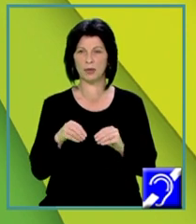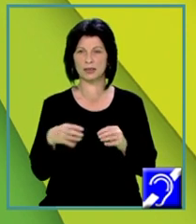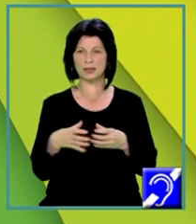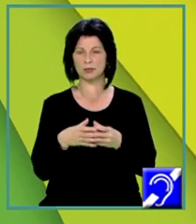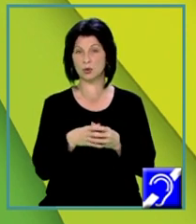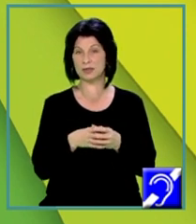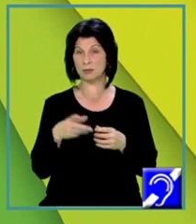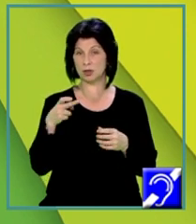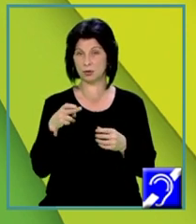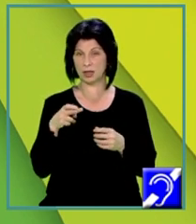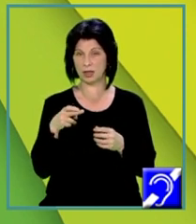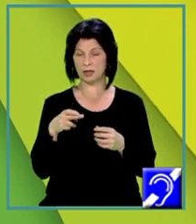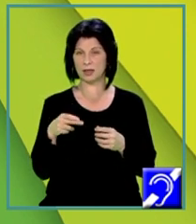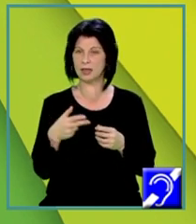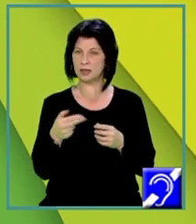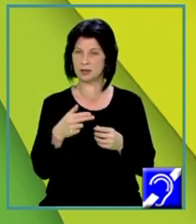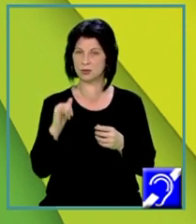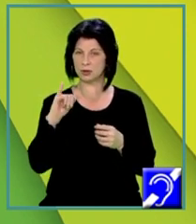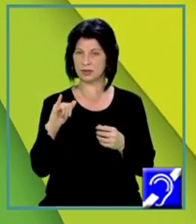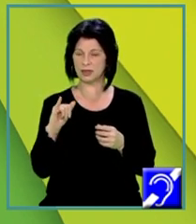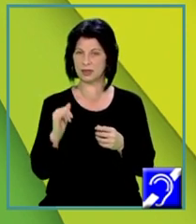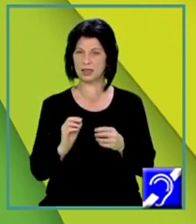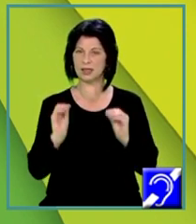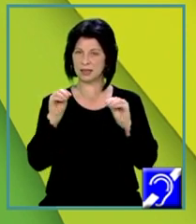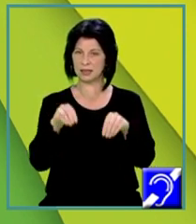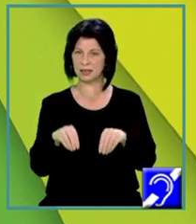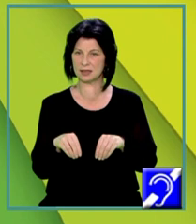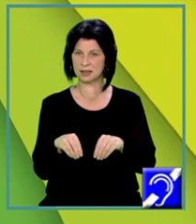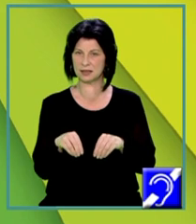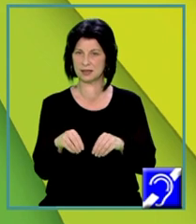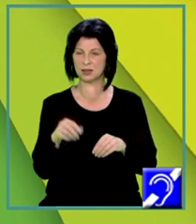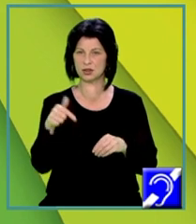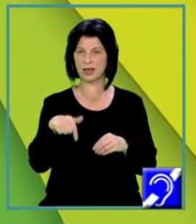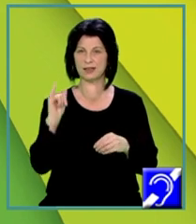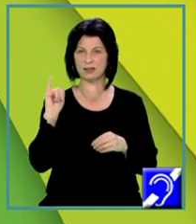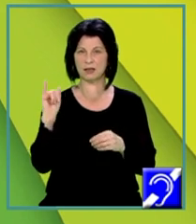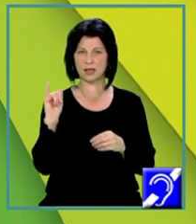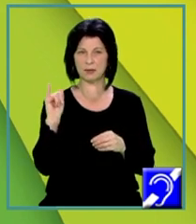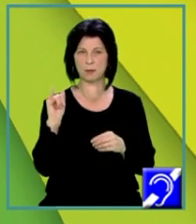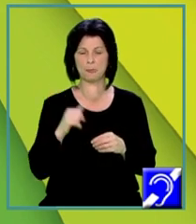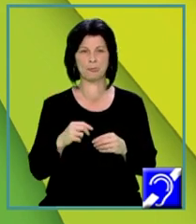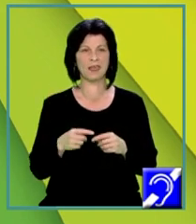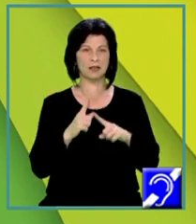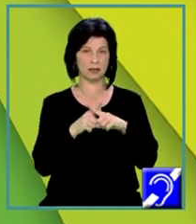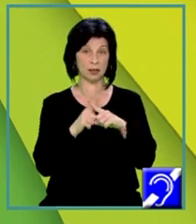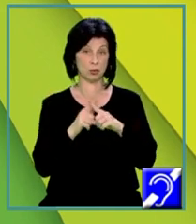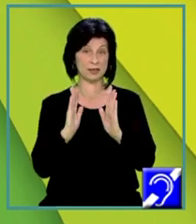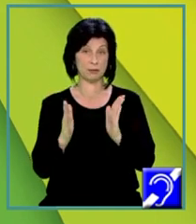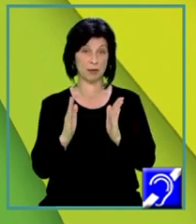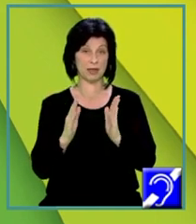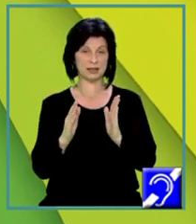află înălțimea e înmulțirea matricilor este asociativă prin Marea e cu mulți raster